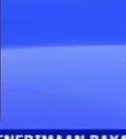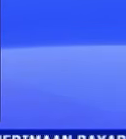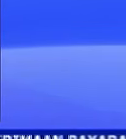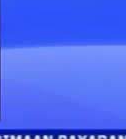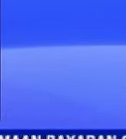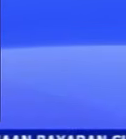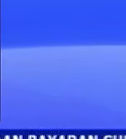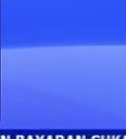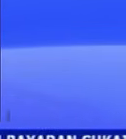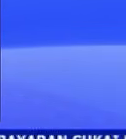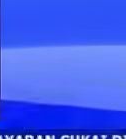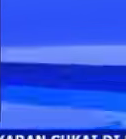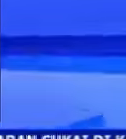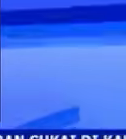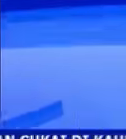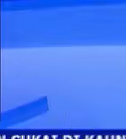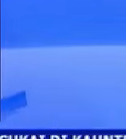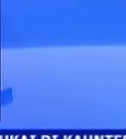hai hai